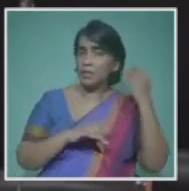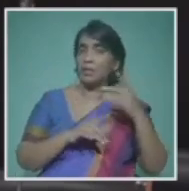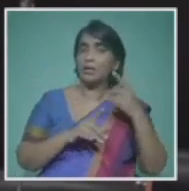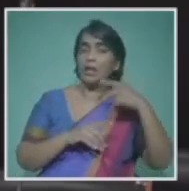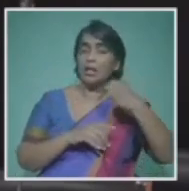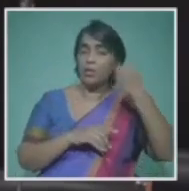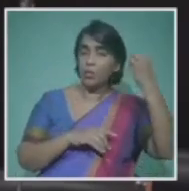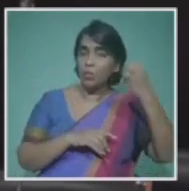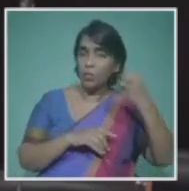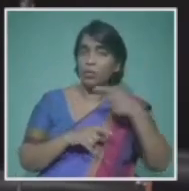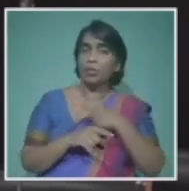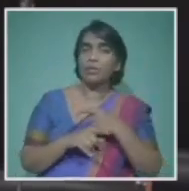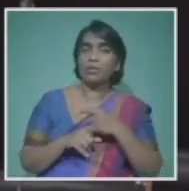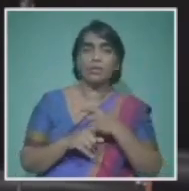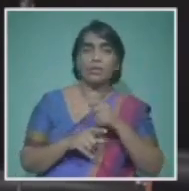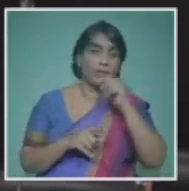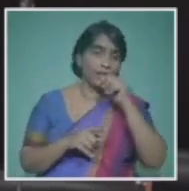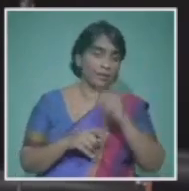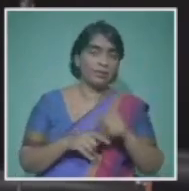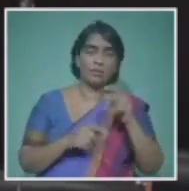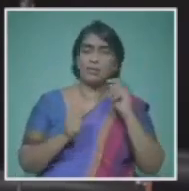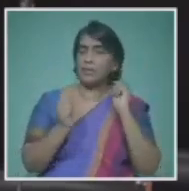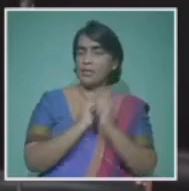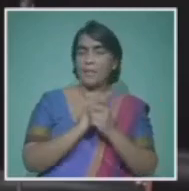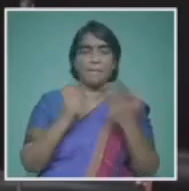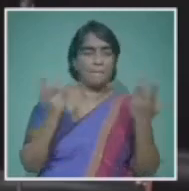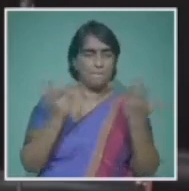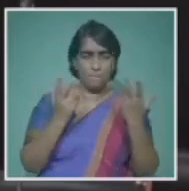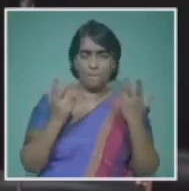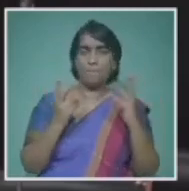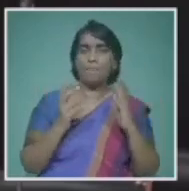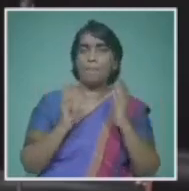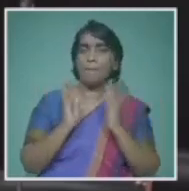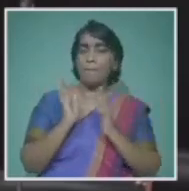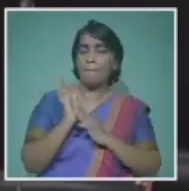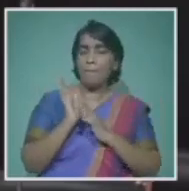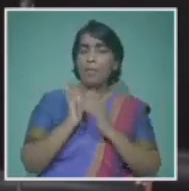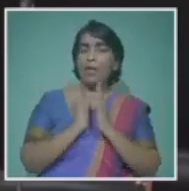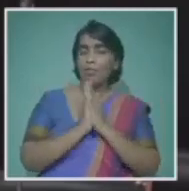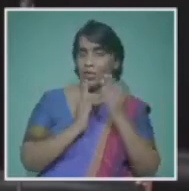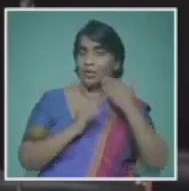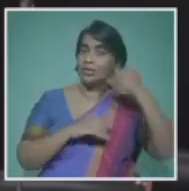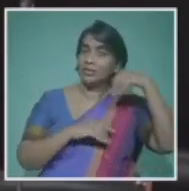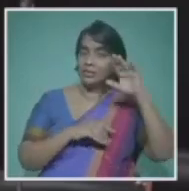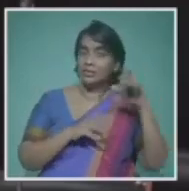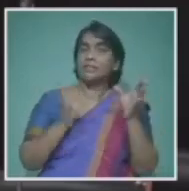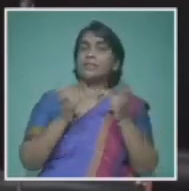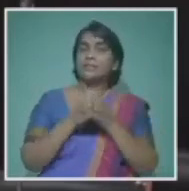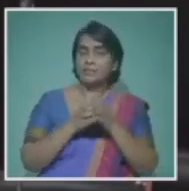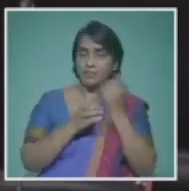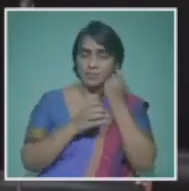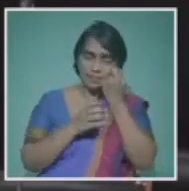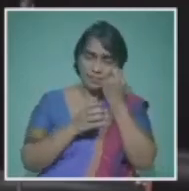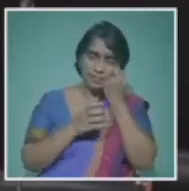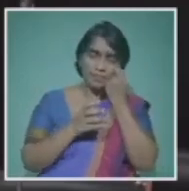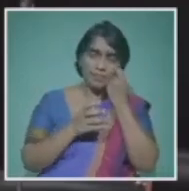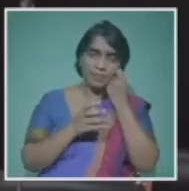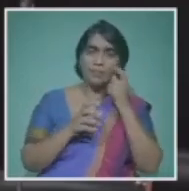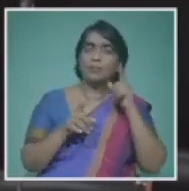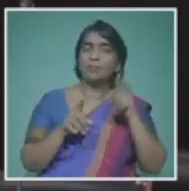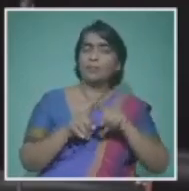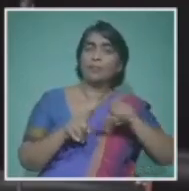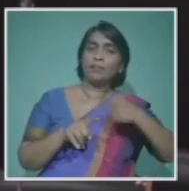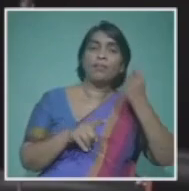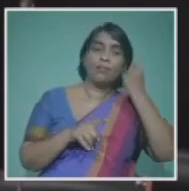දින ඒක සත්‍ය දිනයක්. ඒව වෙනස් කරන්න බෑ. මේ මහාවංශයේ දෙන්නේ එක කණ්ඩායමකගේ තිබුණේ අදහස්. ඉතින්